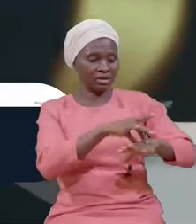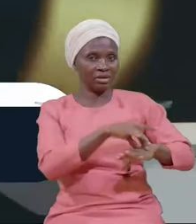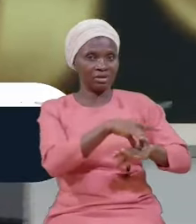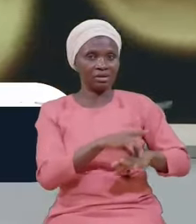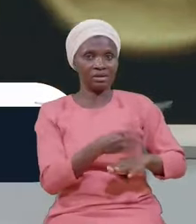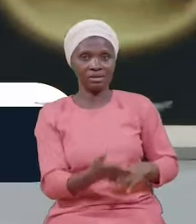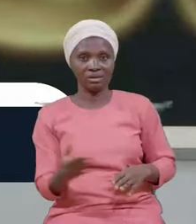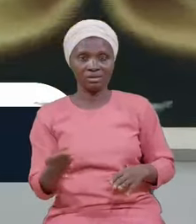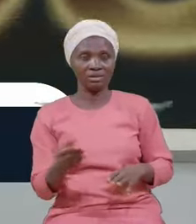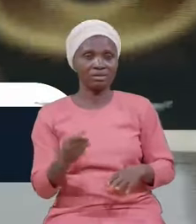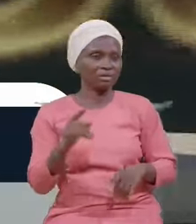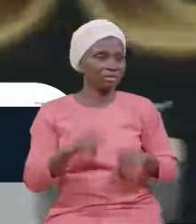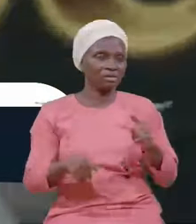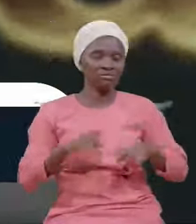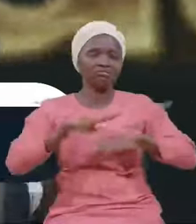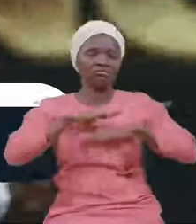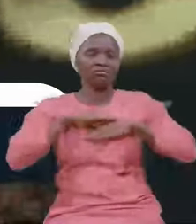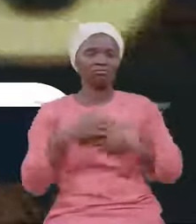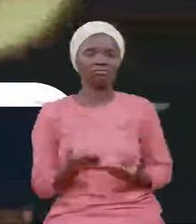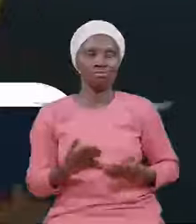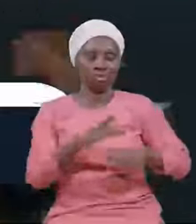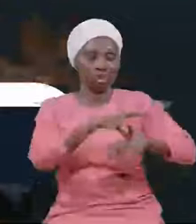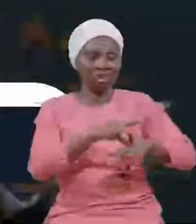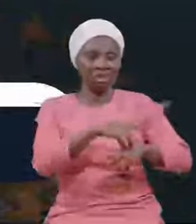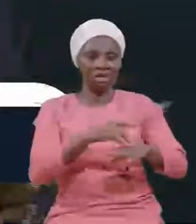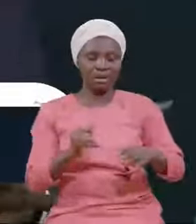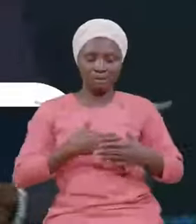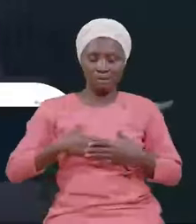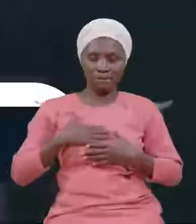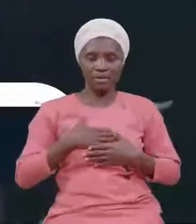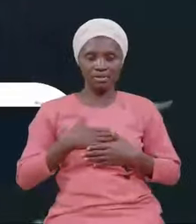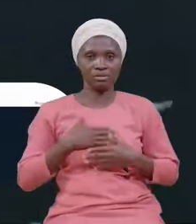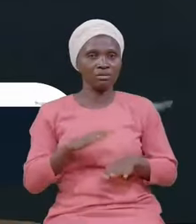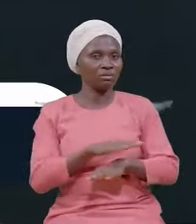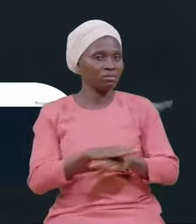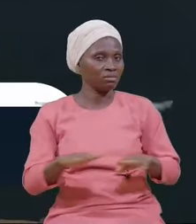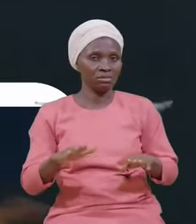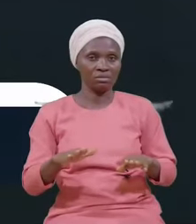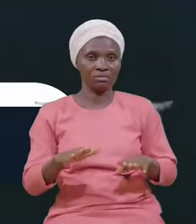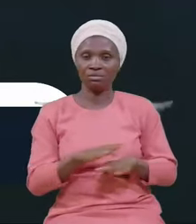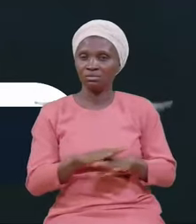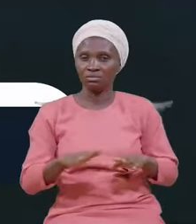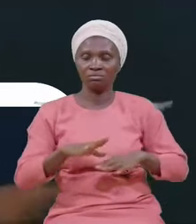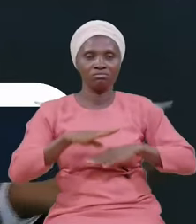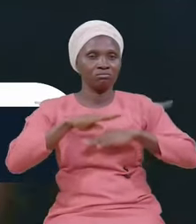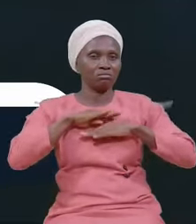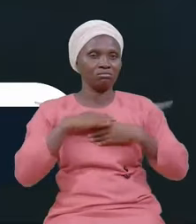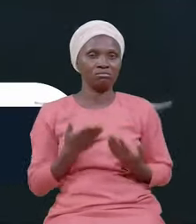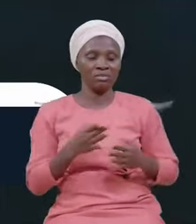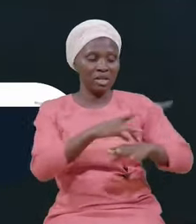peuvent pas vous satisfaire. Les plaisirs terrestres ne peuvent pas vous satisfaire.